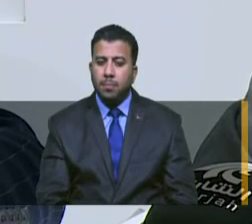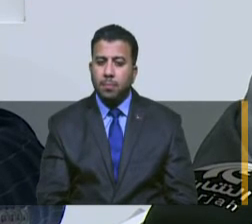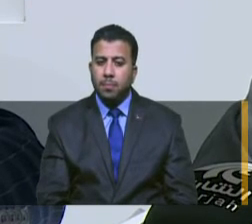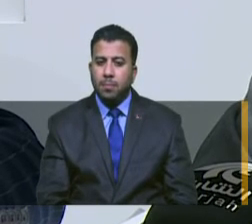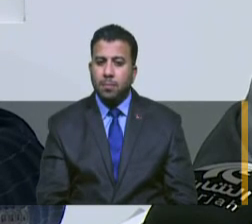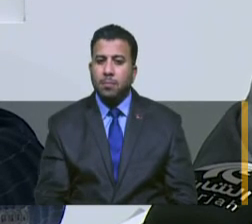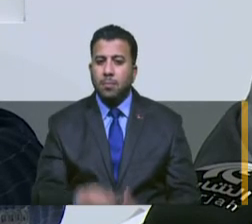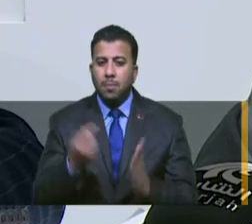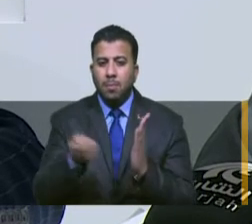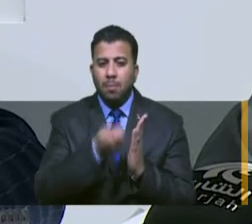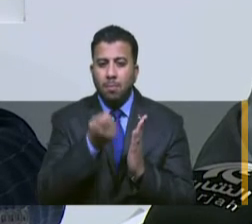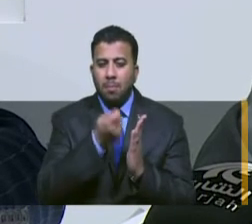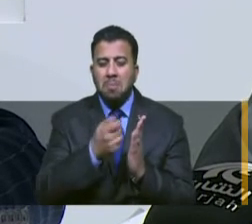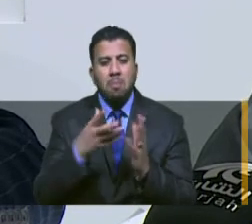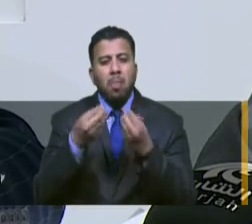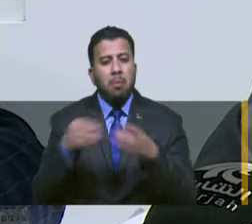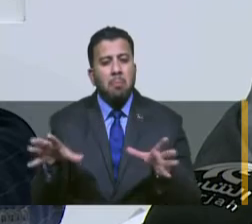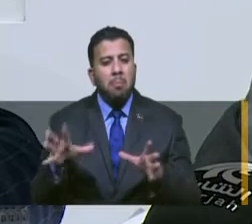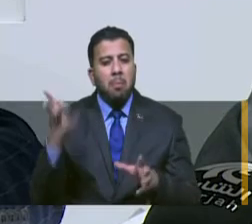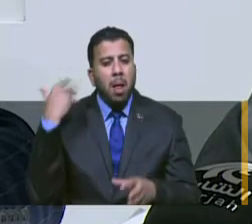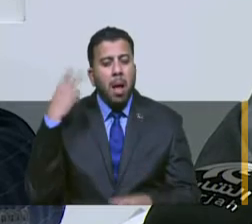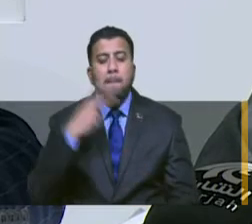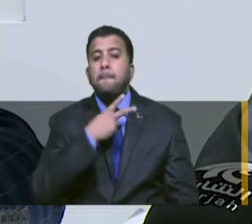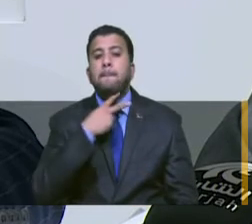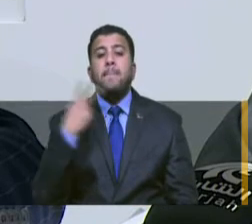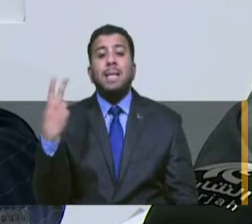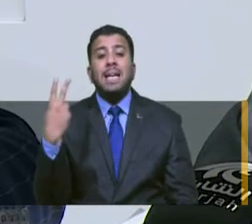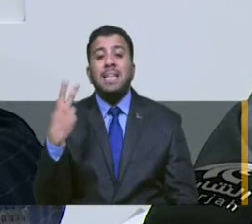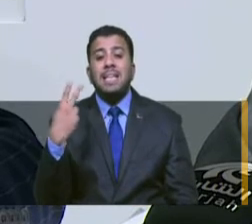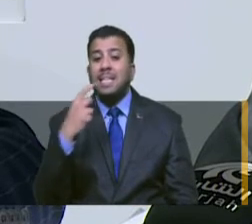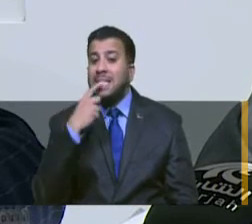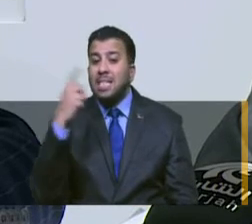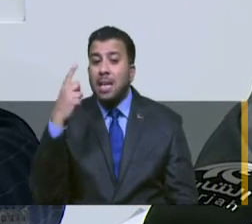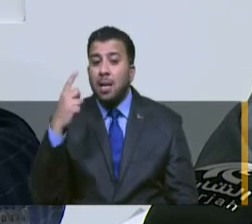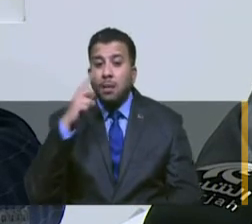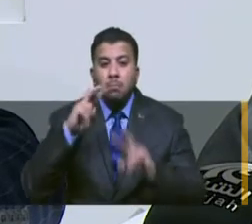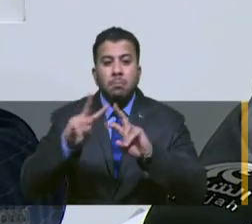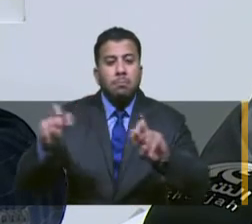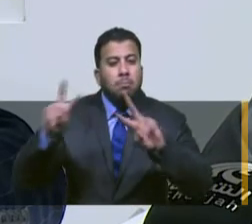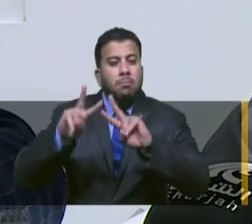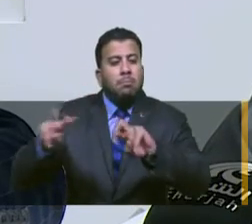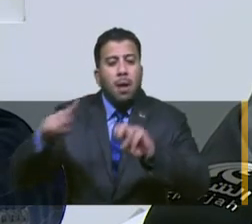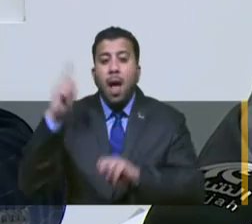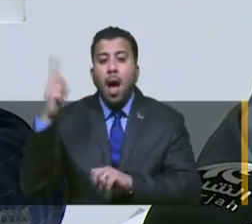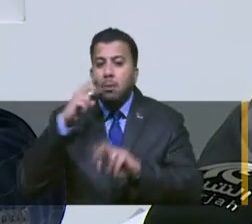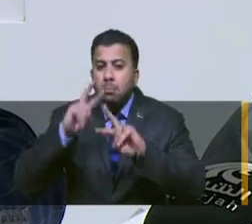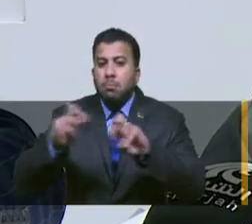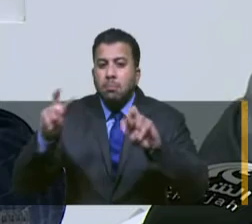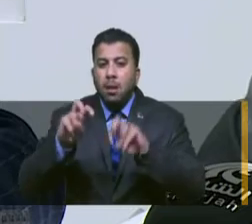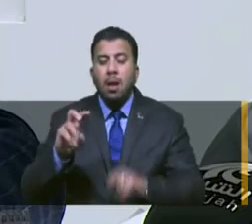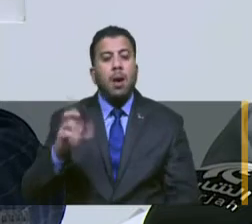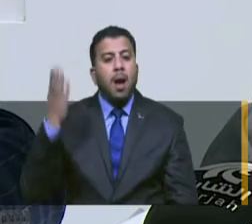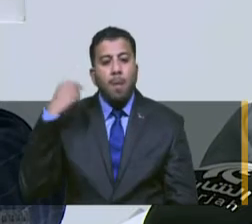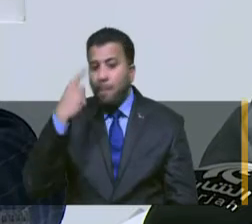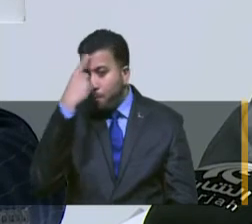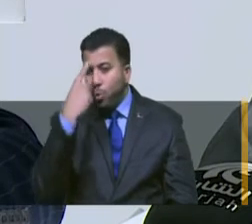عن مخطوطة مفقودة من حوالي تقريبا 200 سنة والعالم يفتش عليها، وبرتغاليين